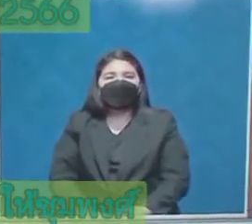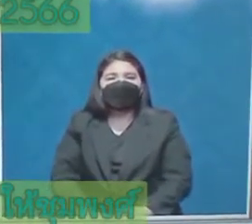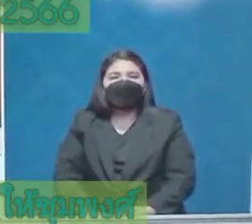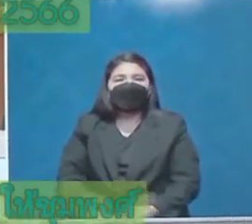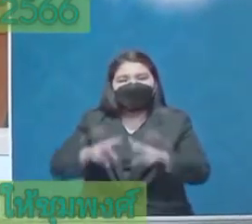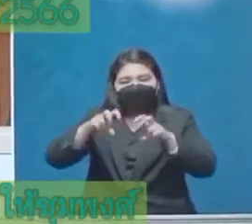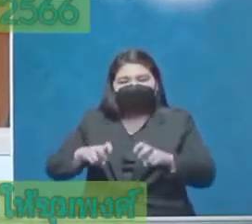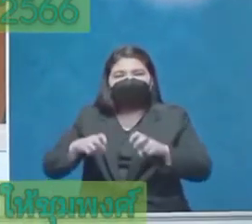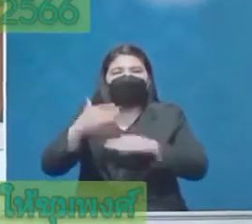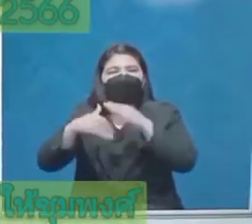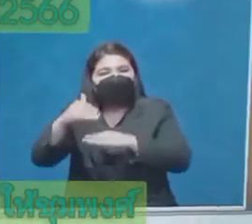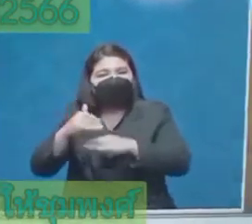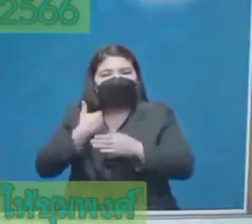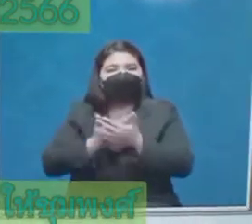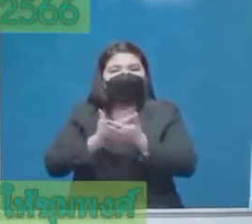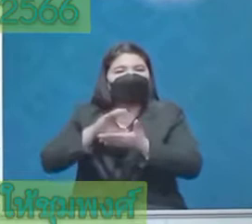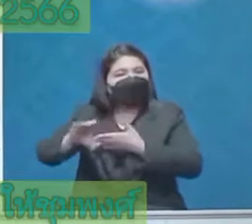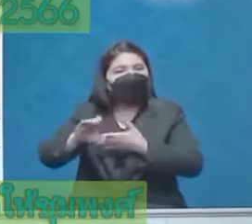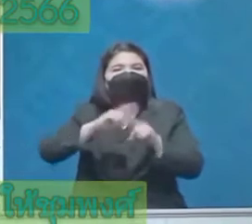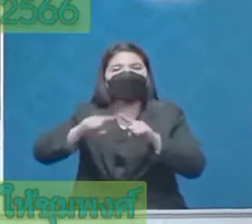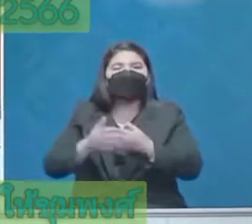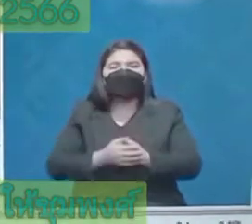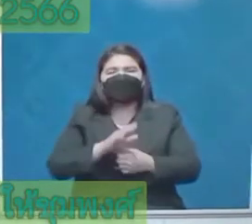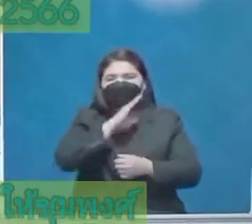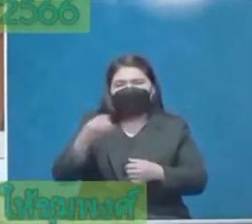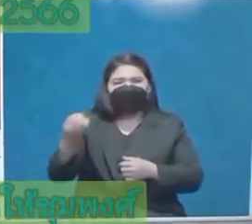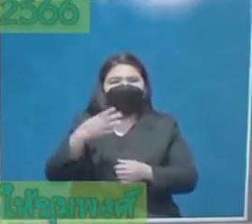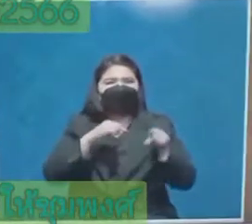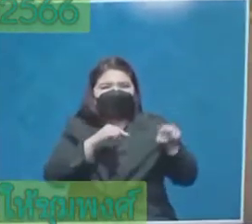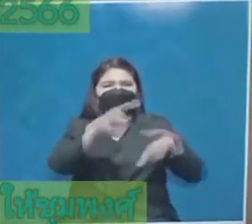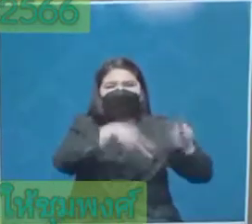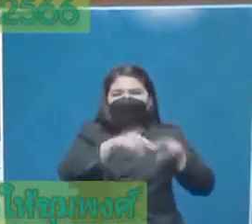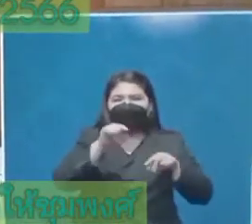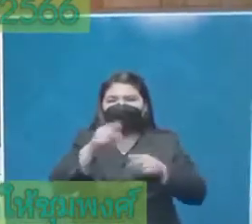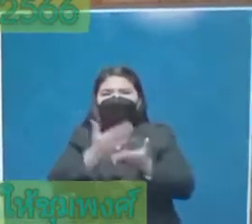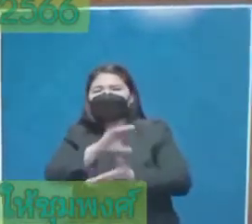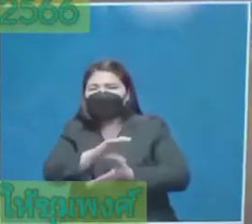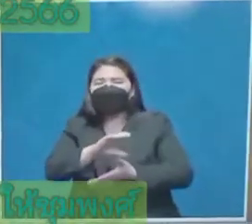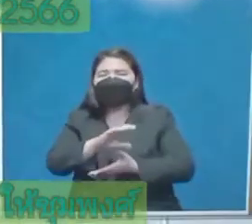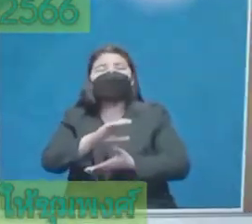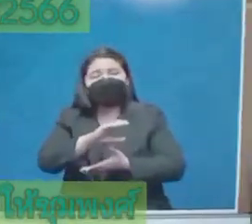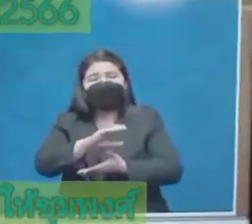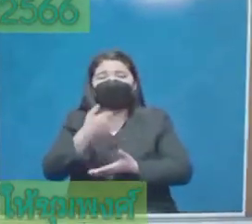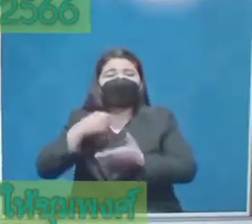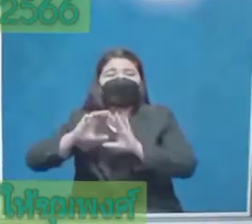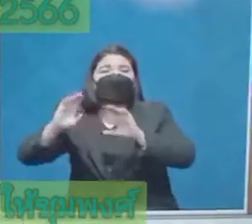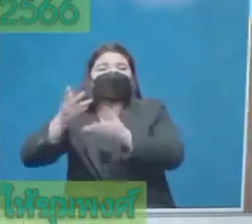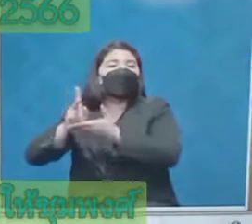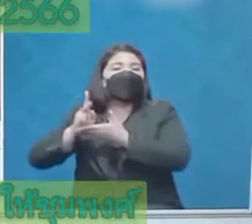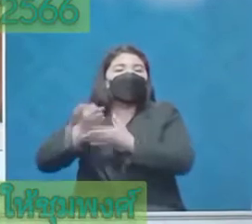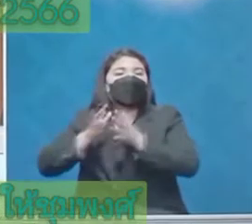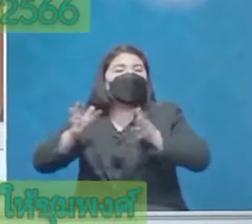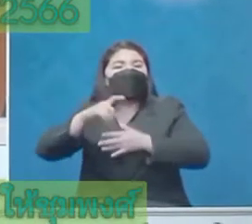การวิจัยและพัฒนาการลงทุนคือท่านบอกว่าไอ้นี่ก็ต้องดูแลไอ้นั่นก็ต้องลงทุนรัฐบาลไม่ต้องกู้มากนัก